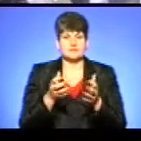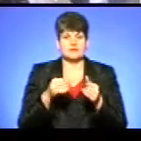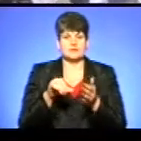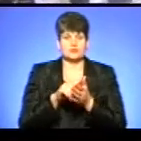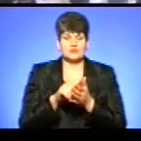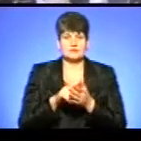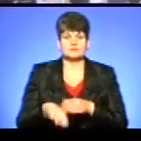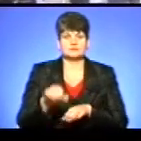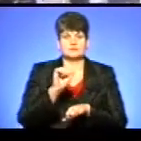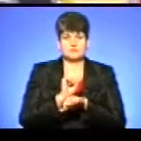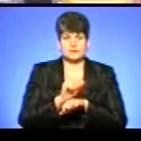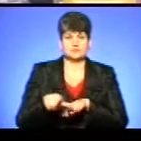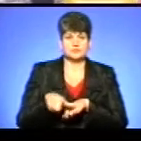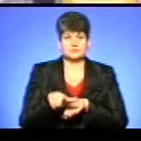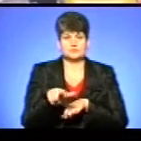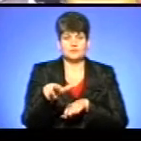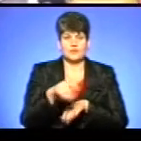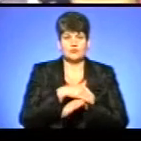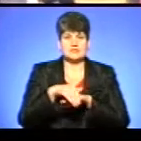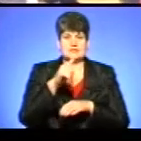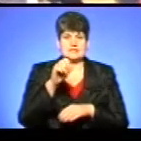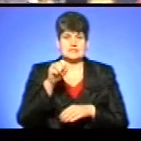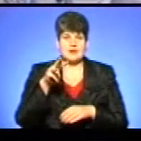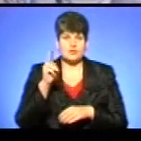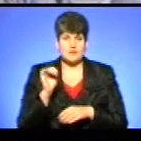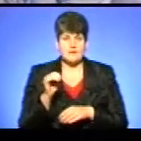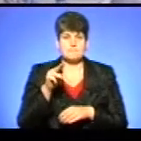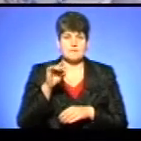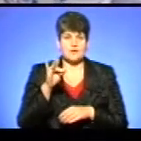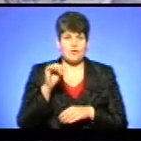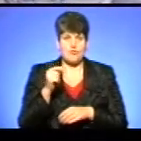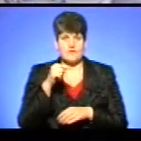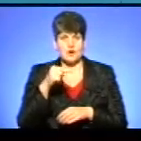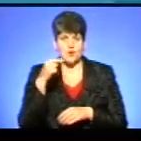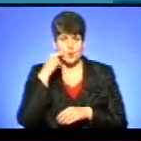участь у перекритті доріг на вулицях Замкова, Пирогова, Руська.